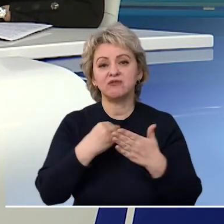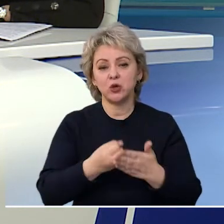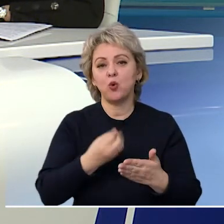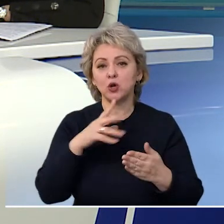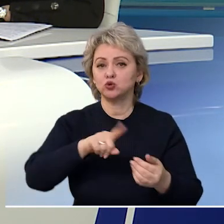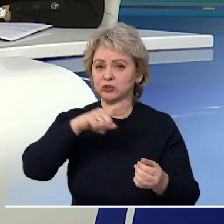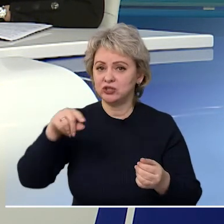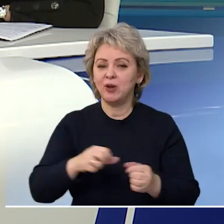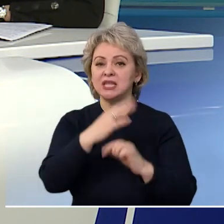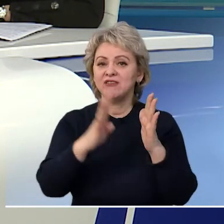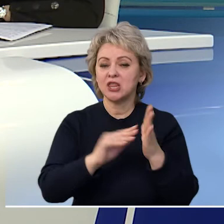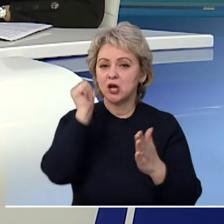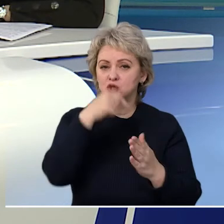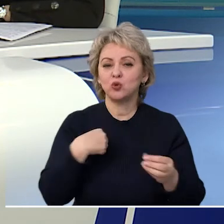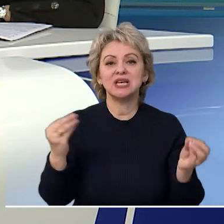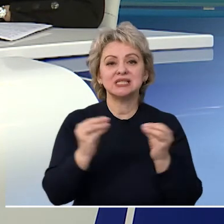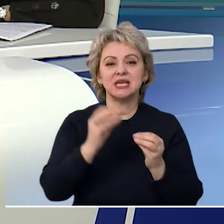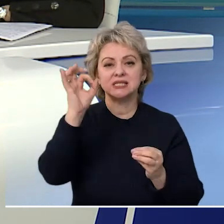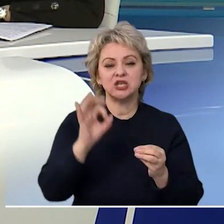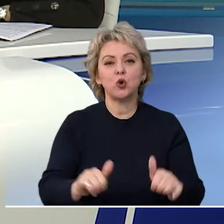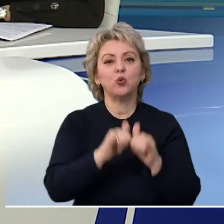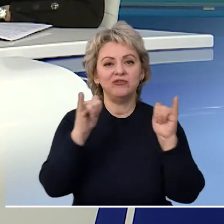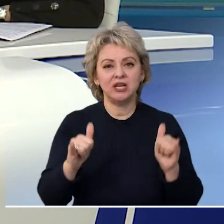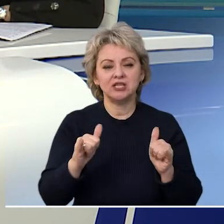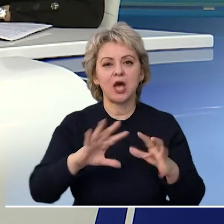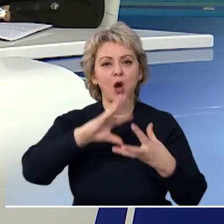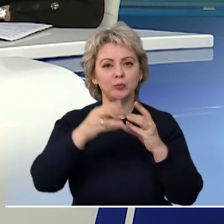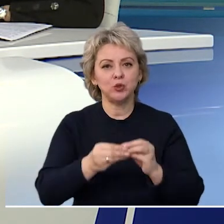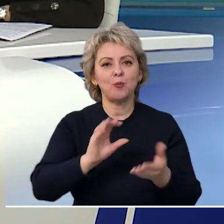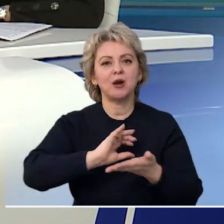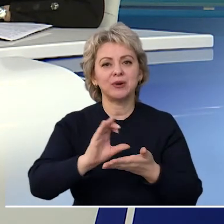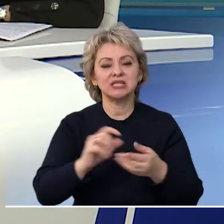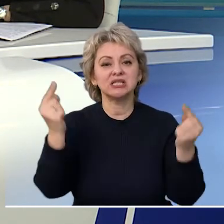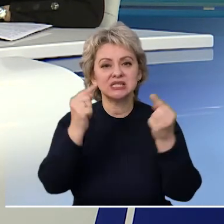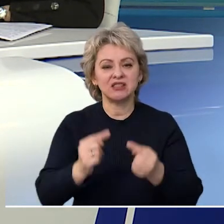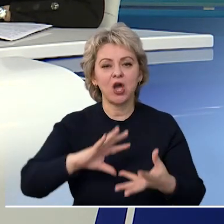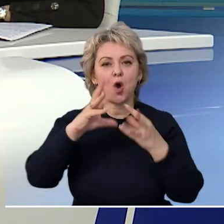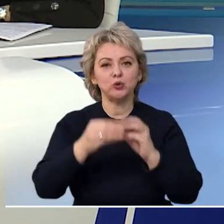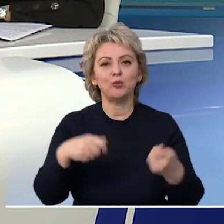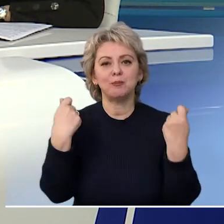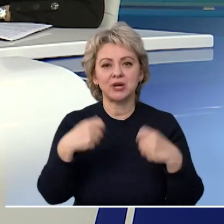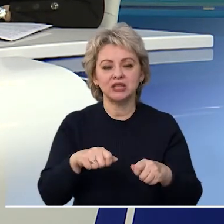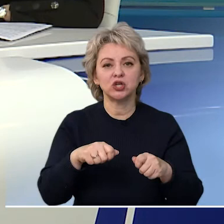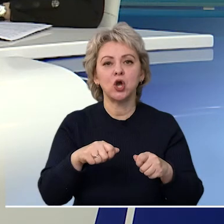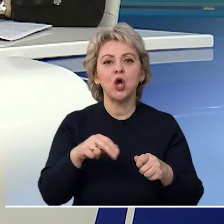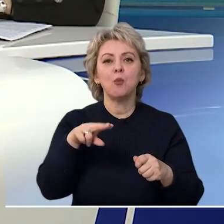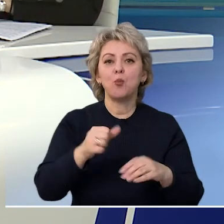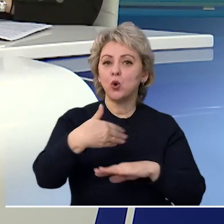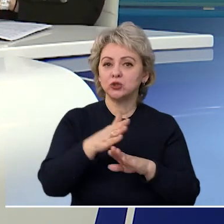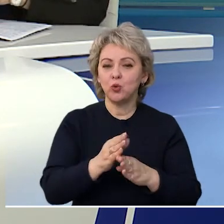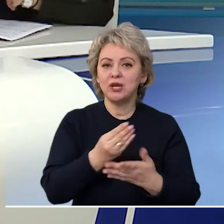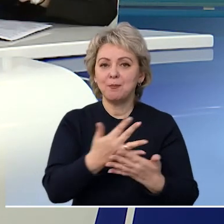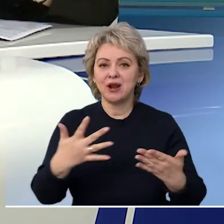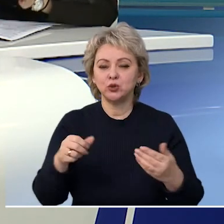свою положительную динамику. За 2019 год у нас 10% рост в объемах производства, соответственно, в объемах продаж. И мы даже по